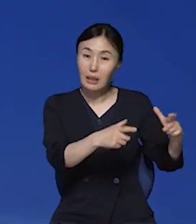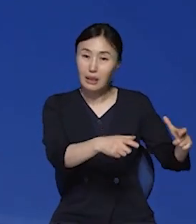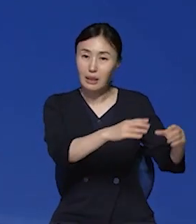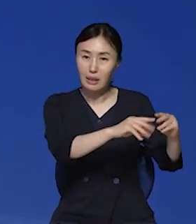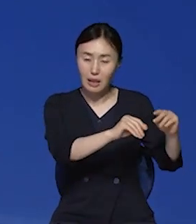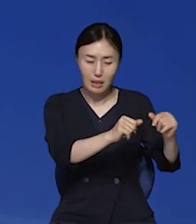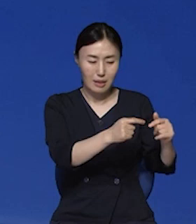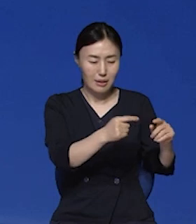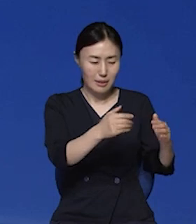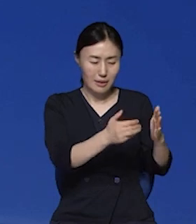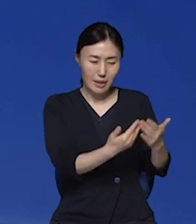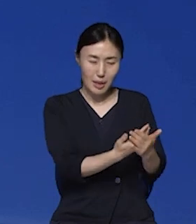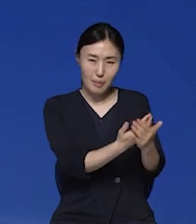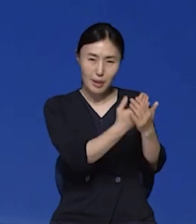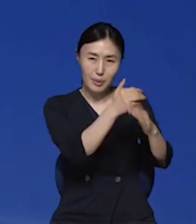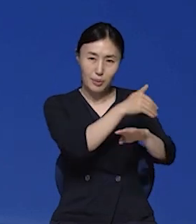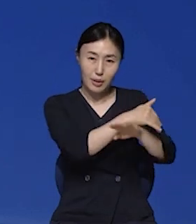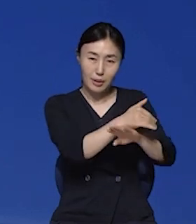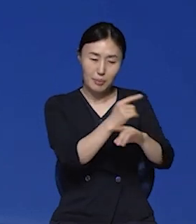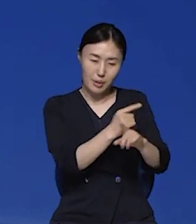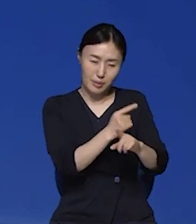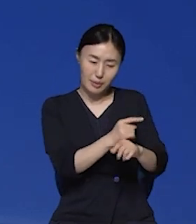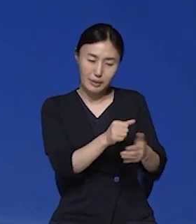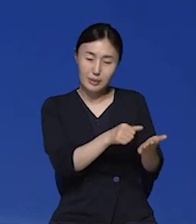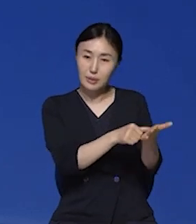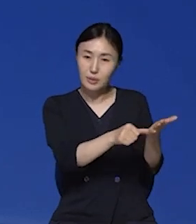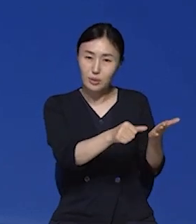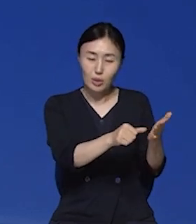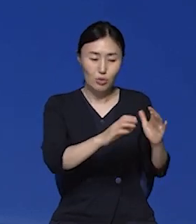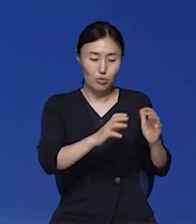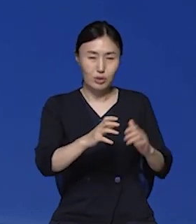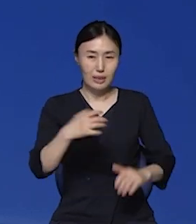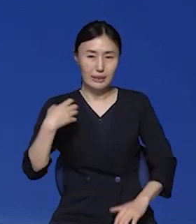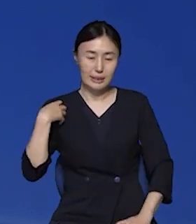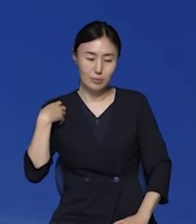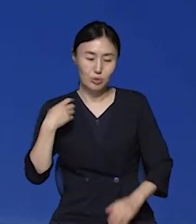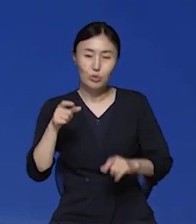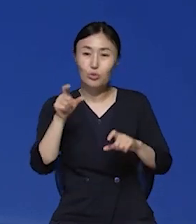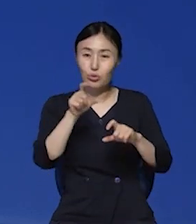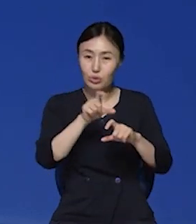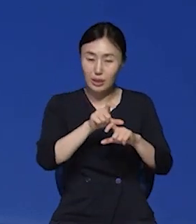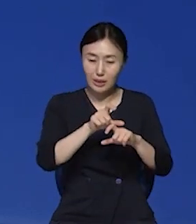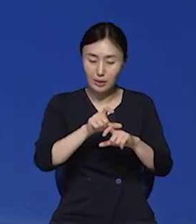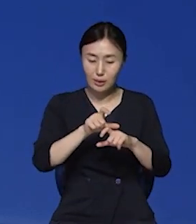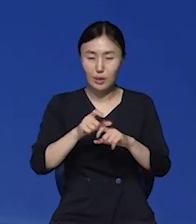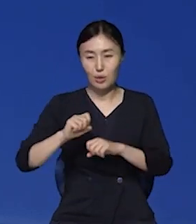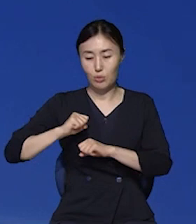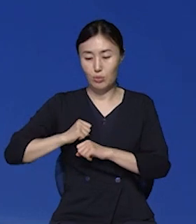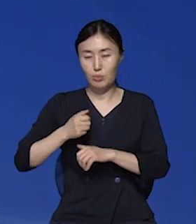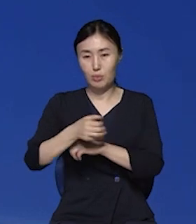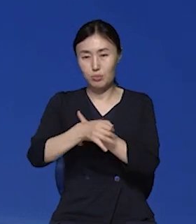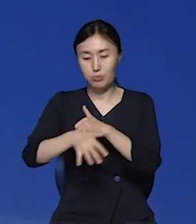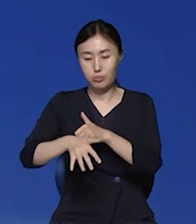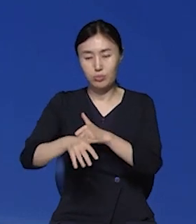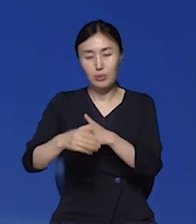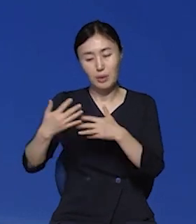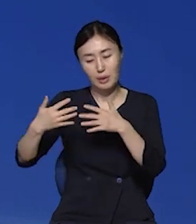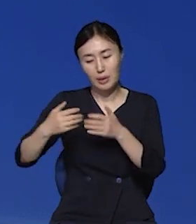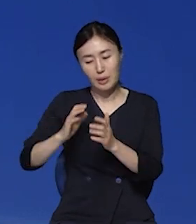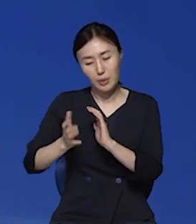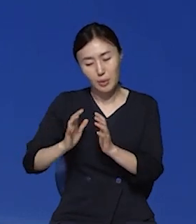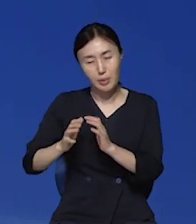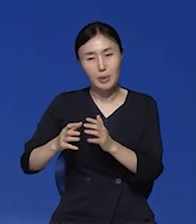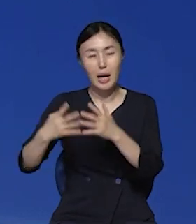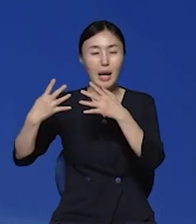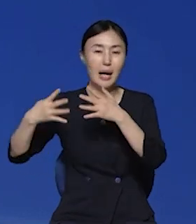개발계획 변경이라고 하는 부분을 삭제하고 국가의 의무를 추가하는 방향으로 국방부와 수정을 합의했다고 밝혔습니다.